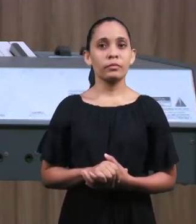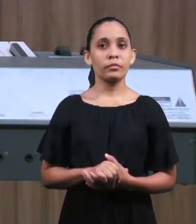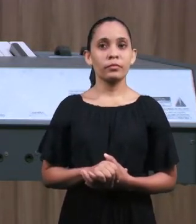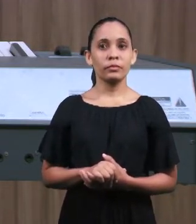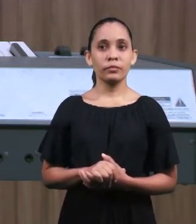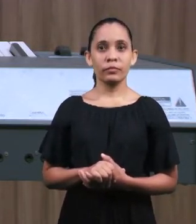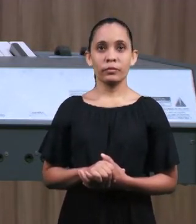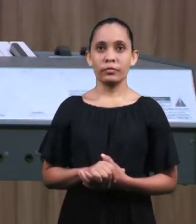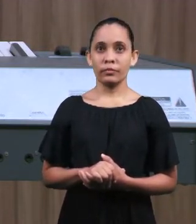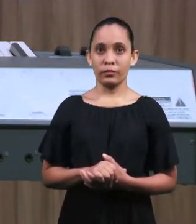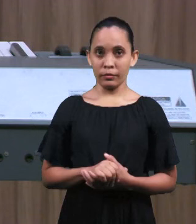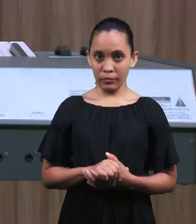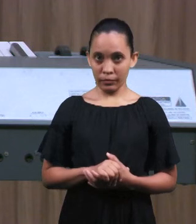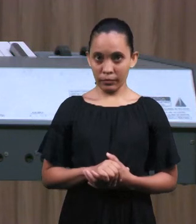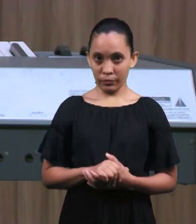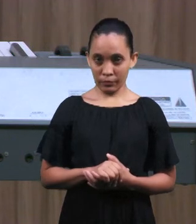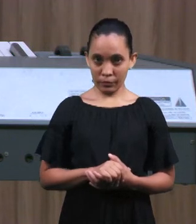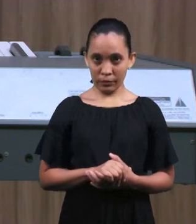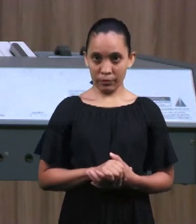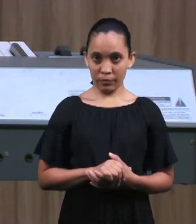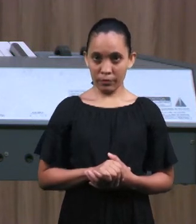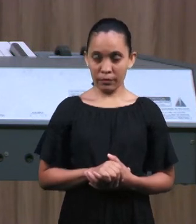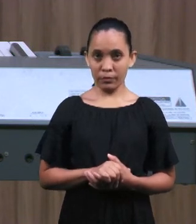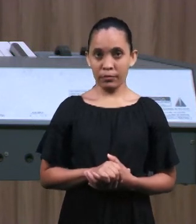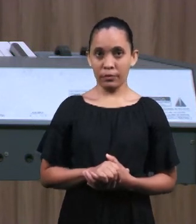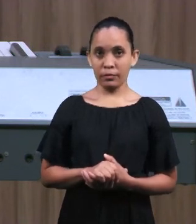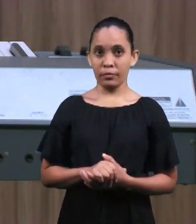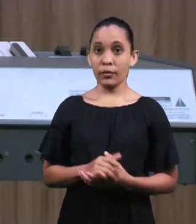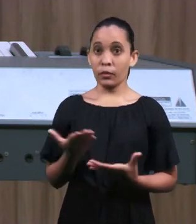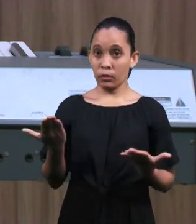doigt 5 au do aigu.